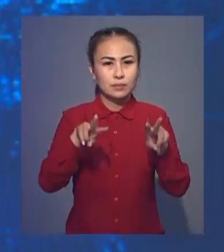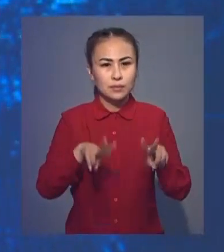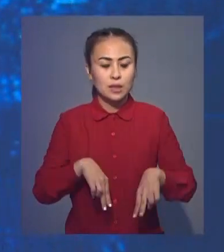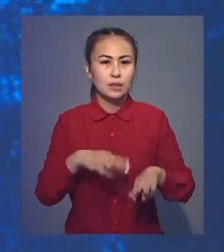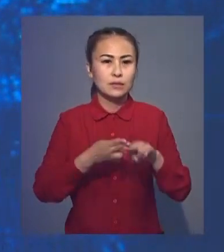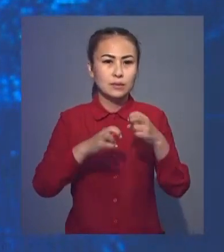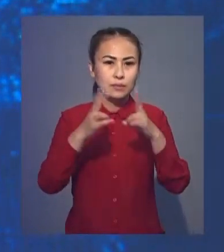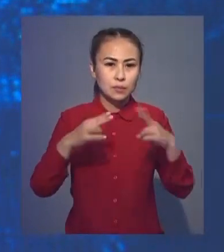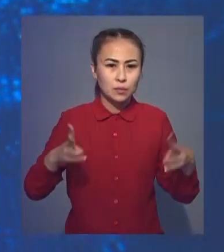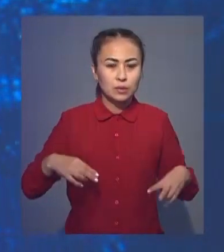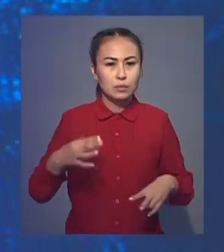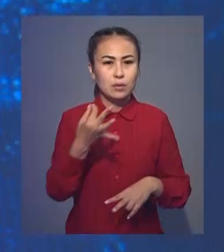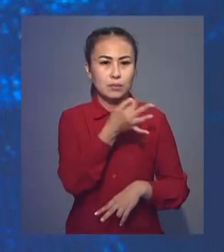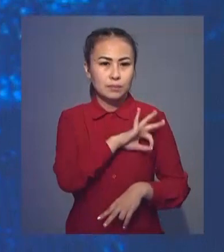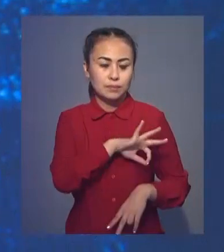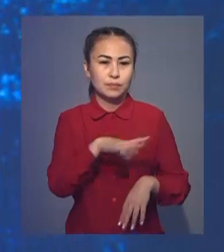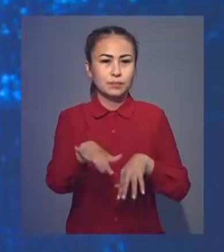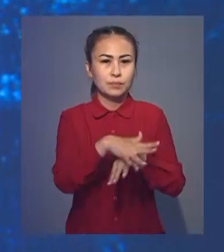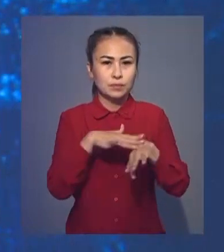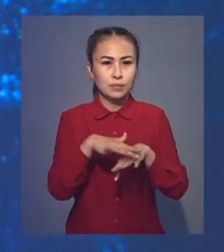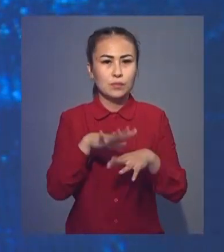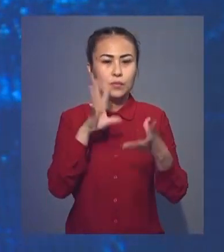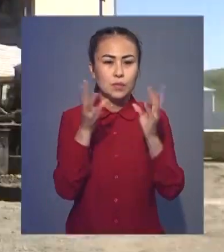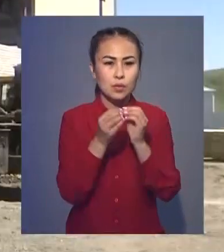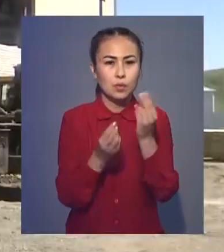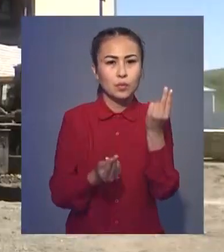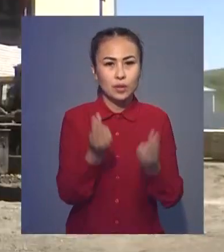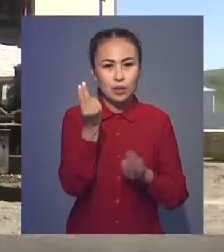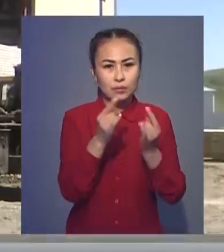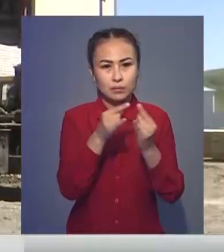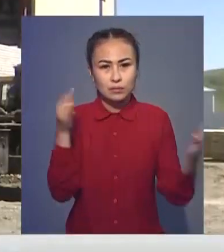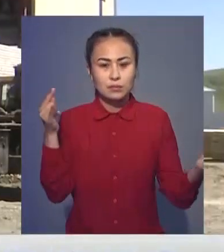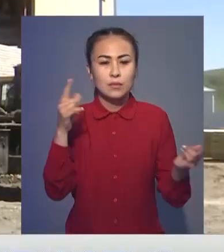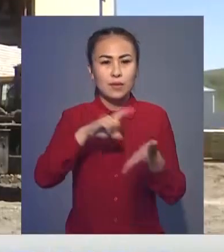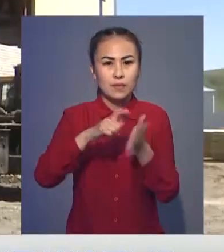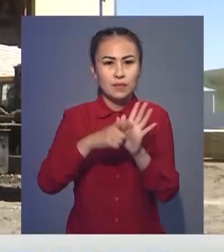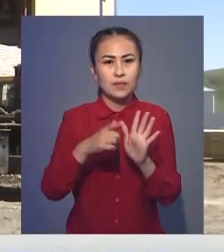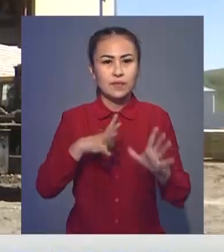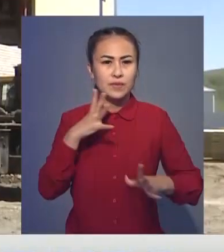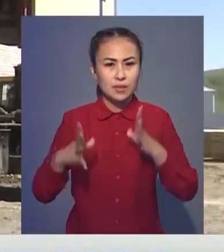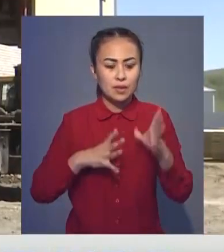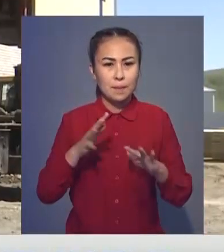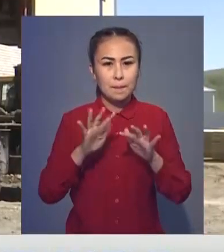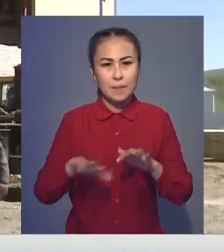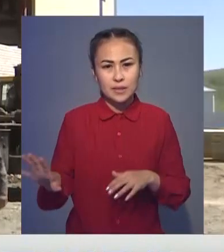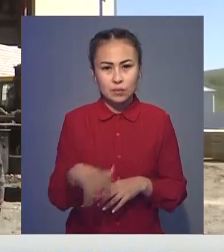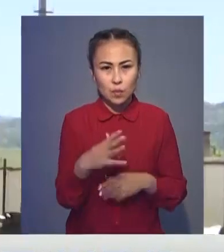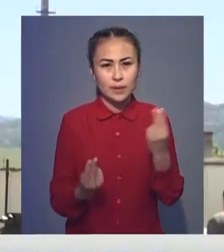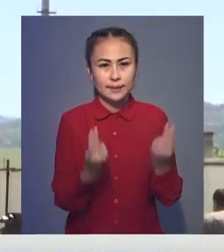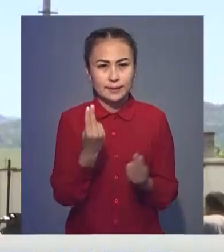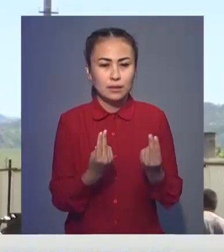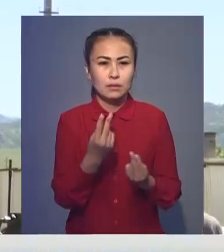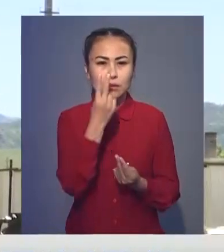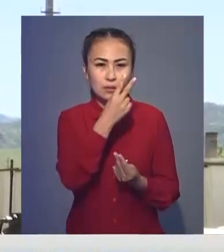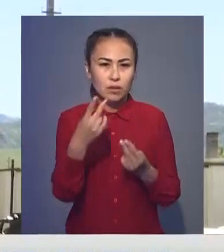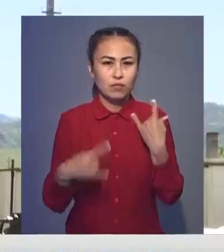жабық ғимараттың пайда болатыны халықты қуантып отыр. Мұнда үстел ойындарына арналған кабинет, фитнес және баскетбол залдары